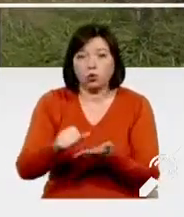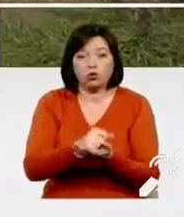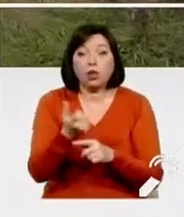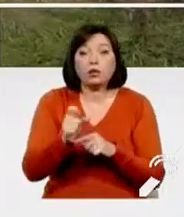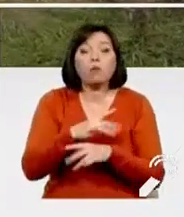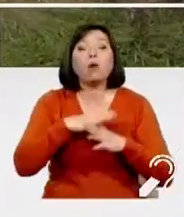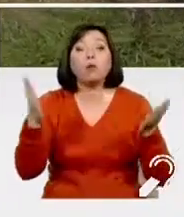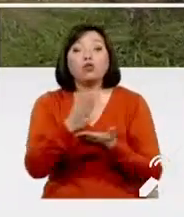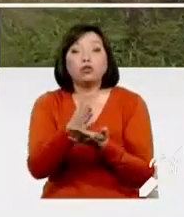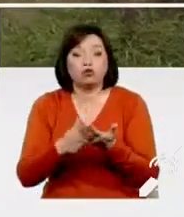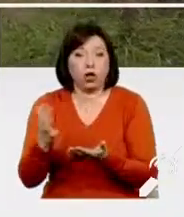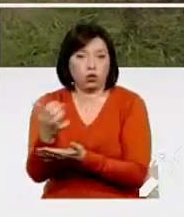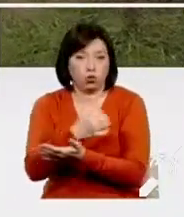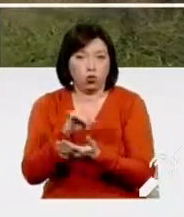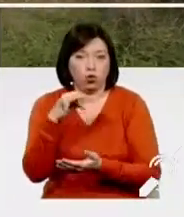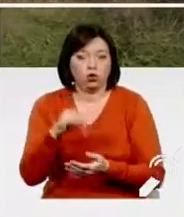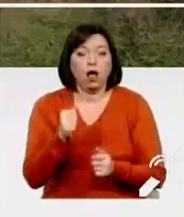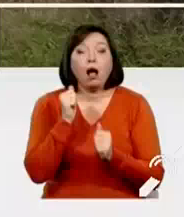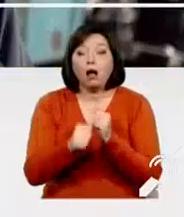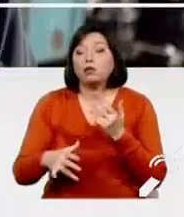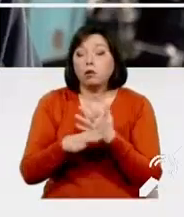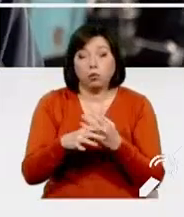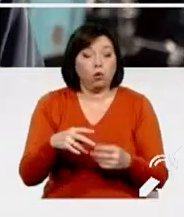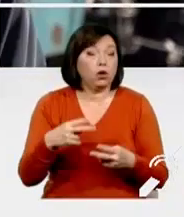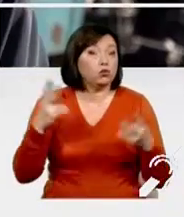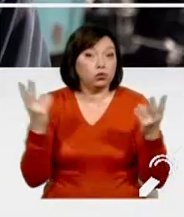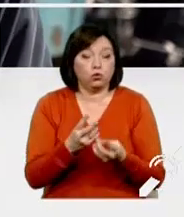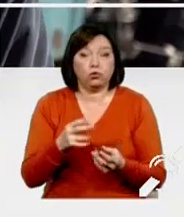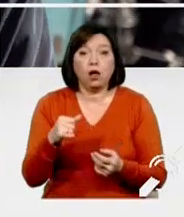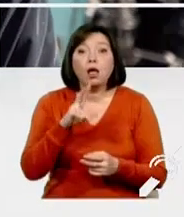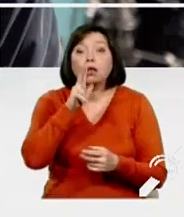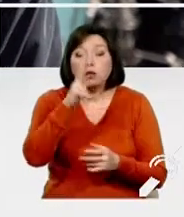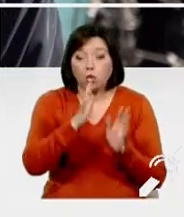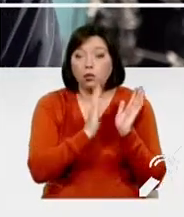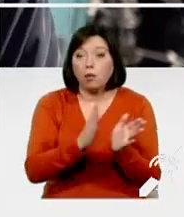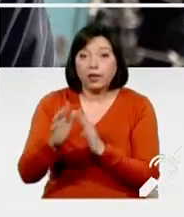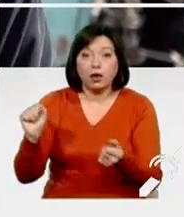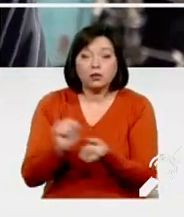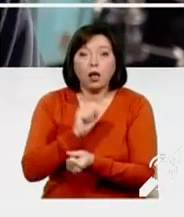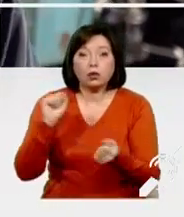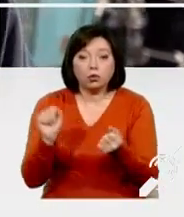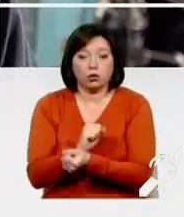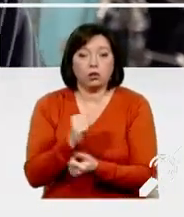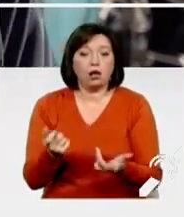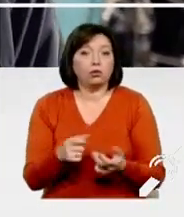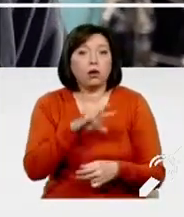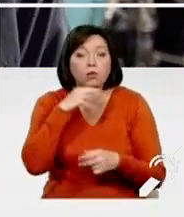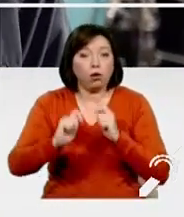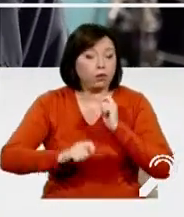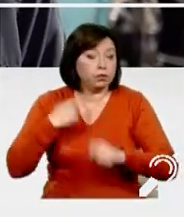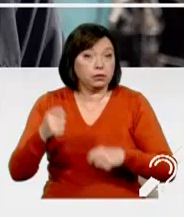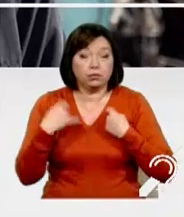mai mare parte a recoltei. Fiecare ajutor e binevenit, având 3 ani de secete consecutive, mulți din colegii noștri